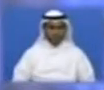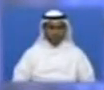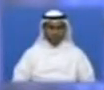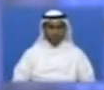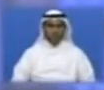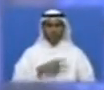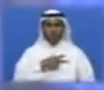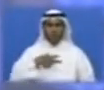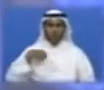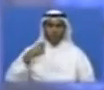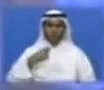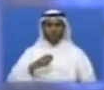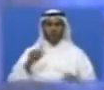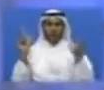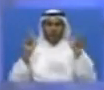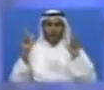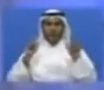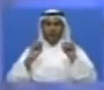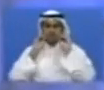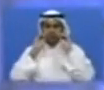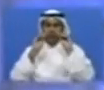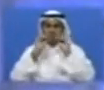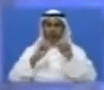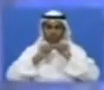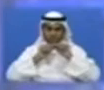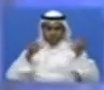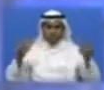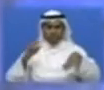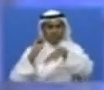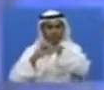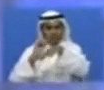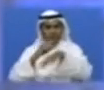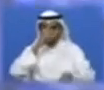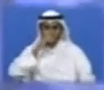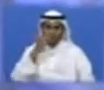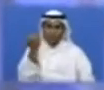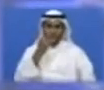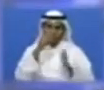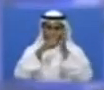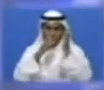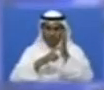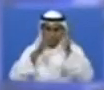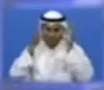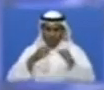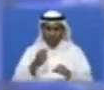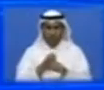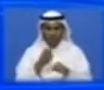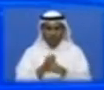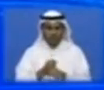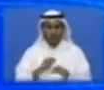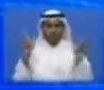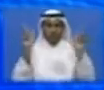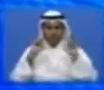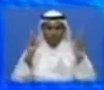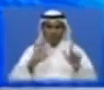دعت وزاره الاعلام اليوم جميع وسائل الاعلام المطبوعه والمرئيه والمسموعه الخاضعه لقوانين تنظيم الاعلام بشقيه المطبوع والمرئي